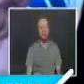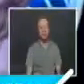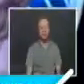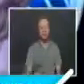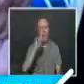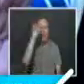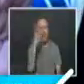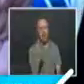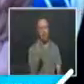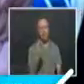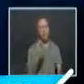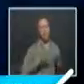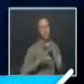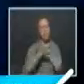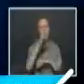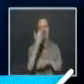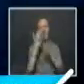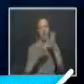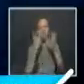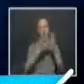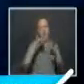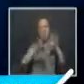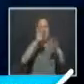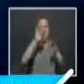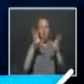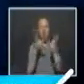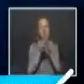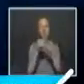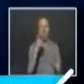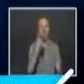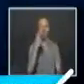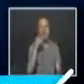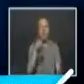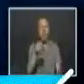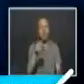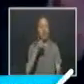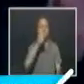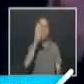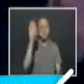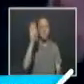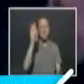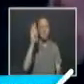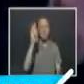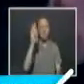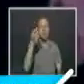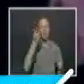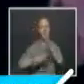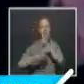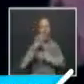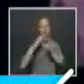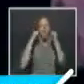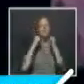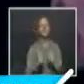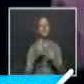בני גנץ יצא ל3 מערכות בחירות עם אמירה כזאת. ביבי שכר בביטחון